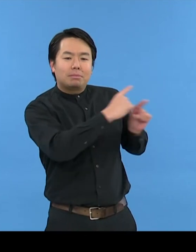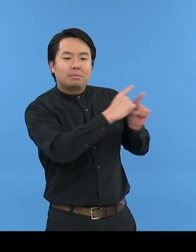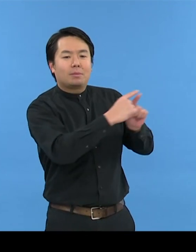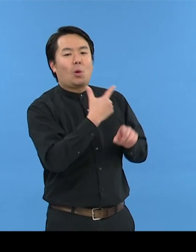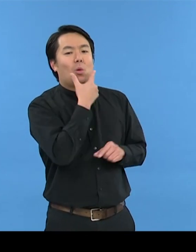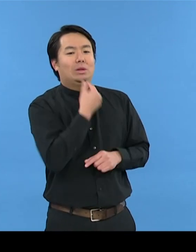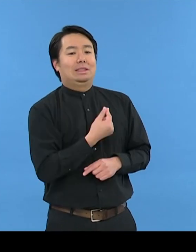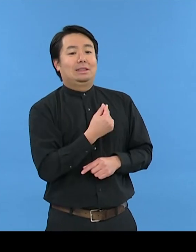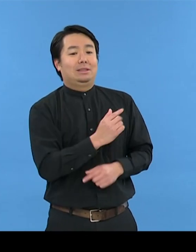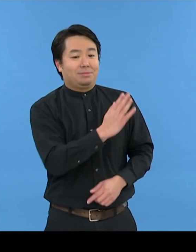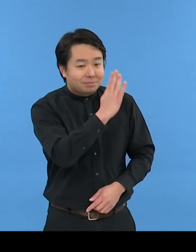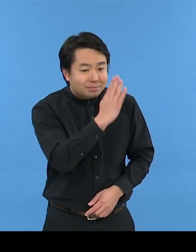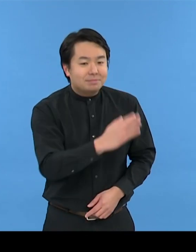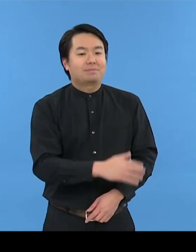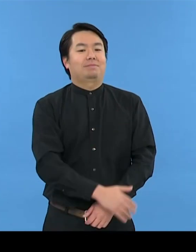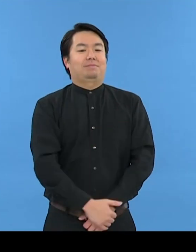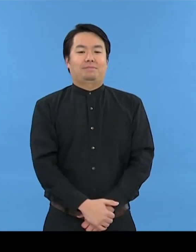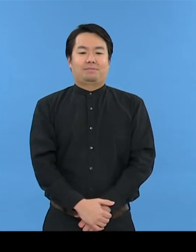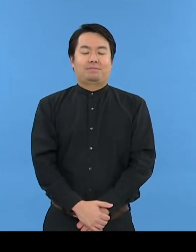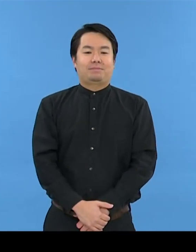いただければと思います